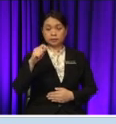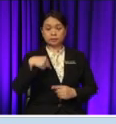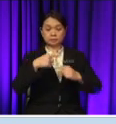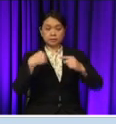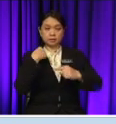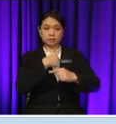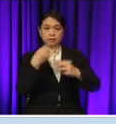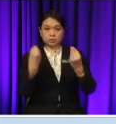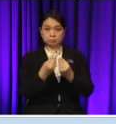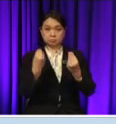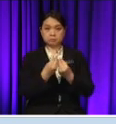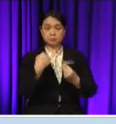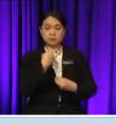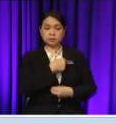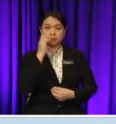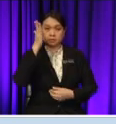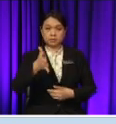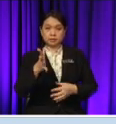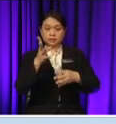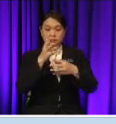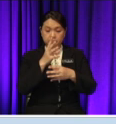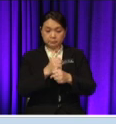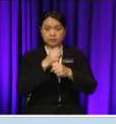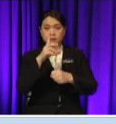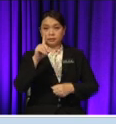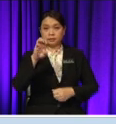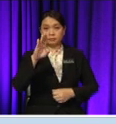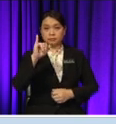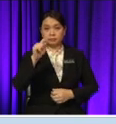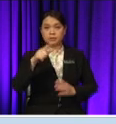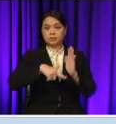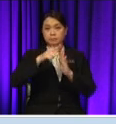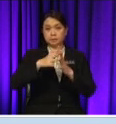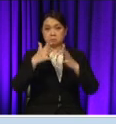ini kita akan dapat debit lebih besar